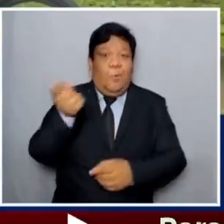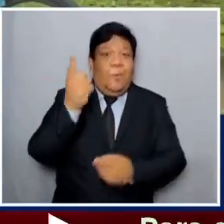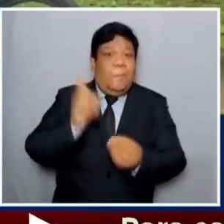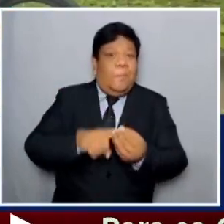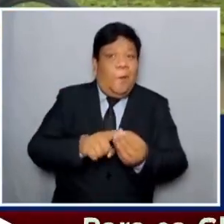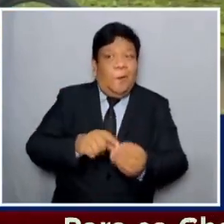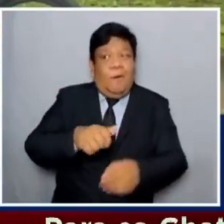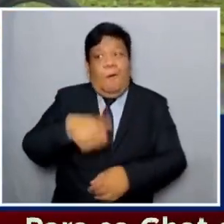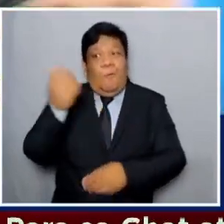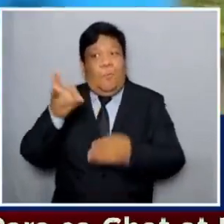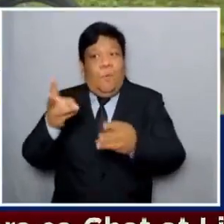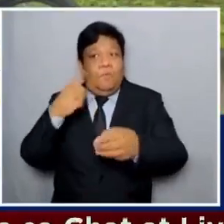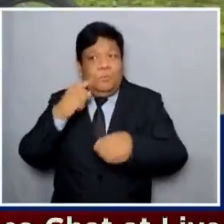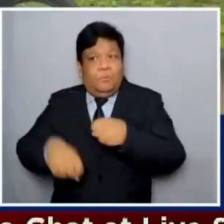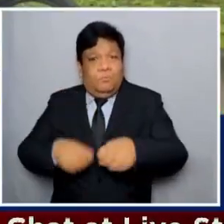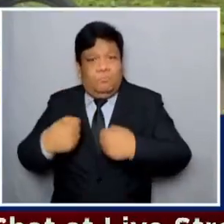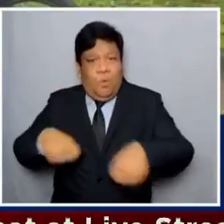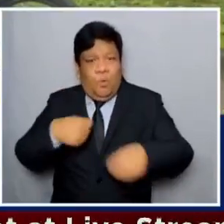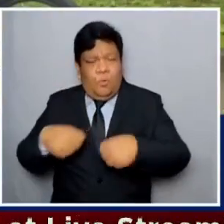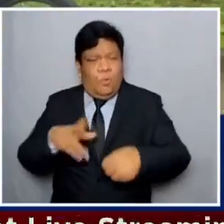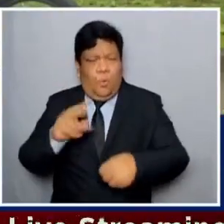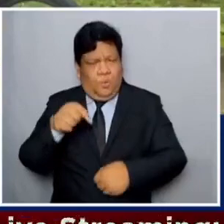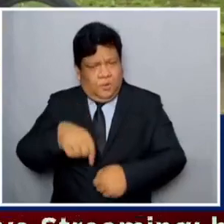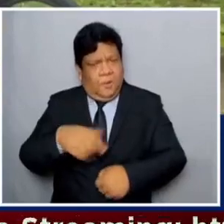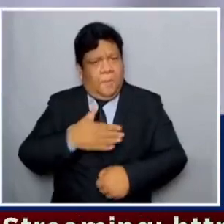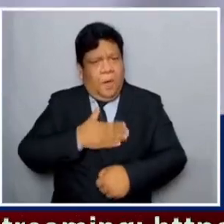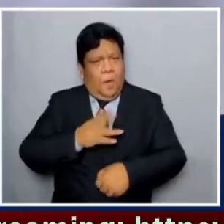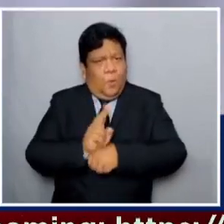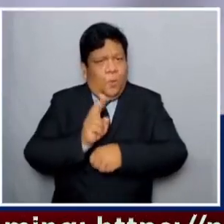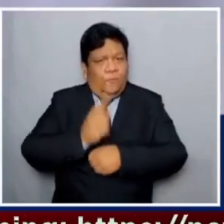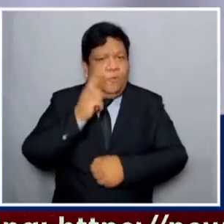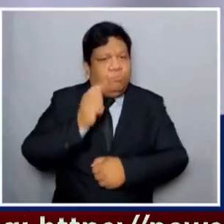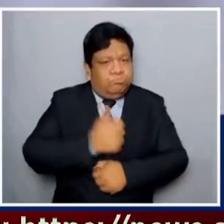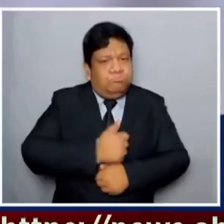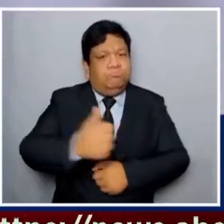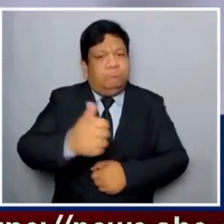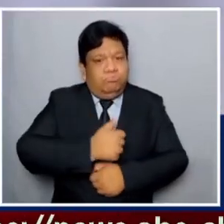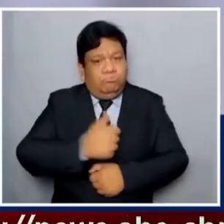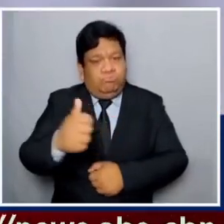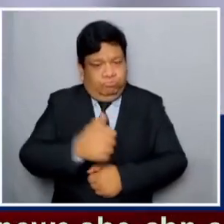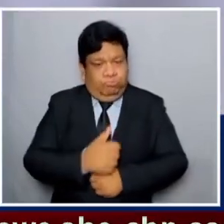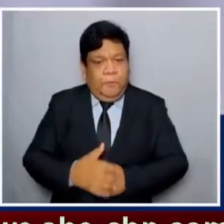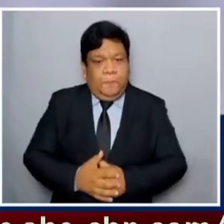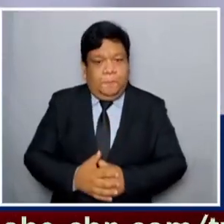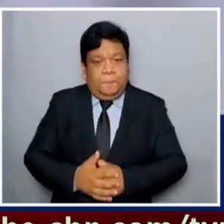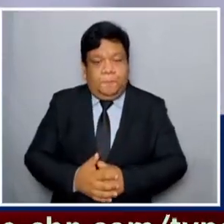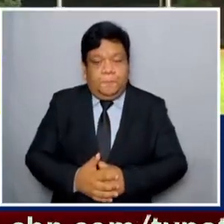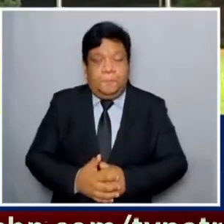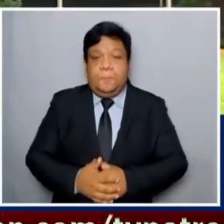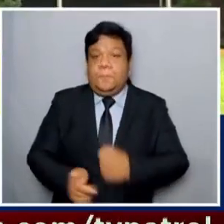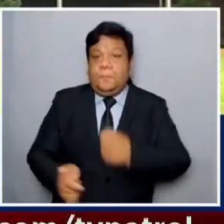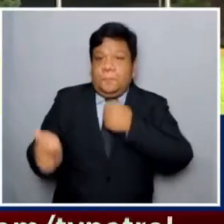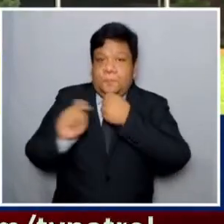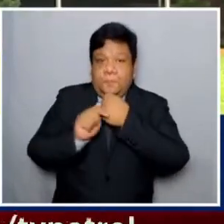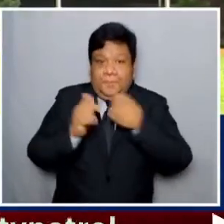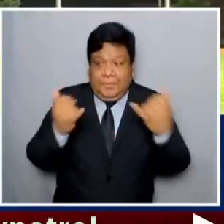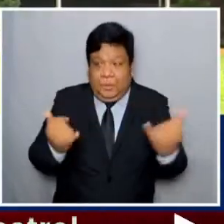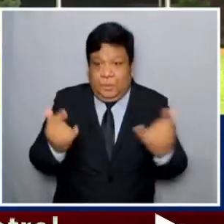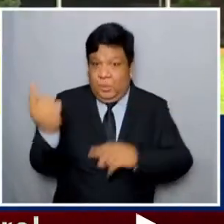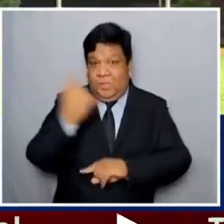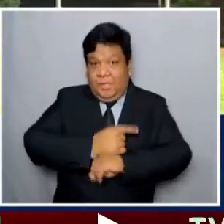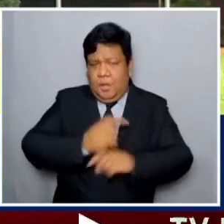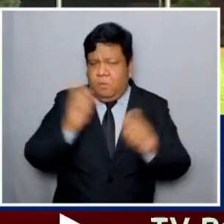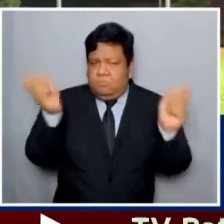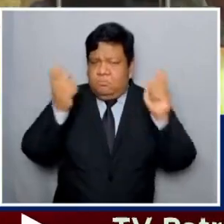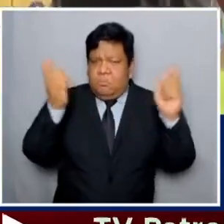it's not alternative. This is my main form of transportation. Sa pagdiriwang ng World Car Free Day, nais ng DepEd